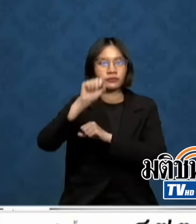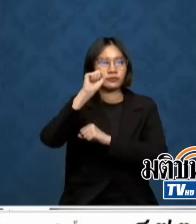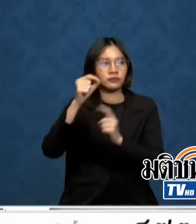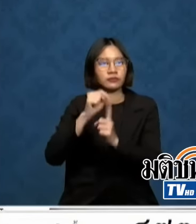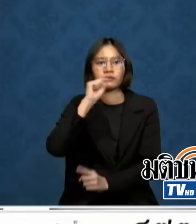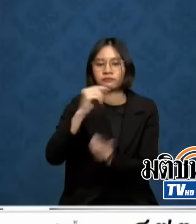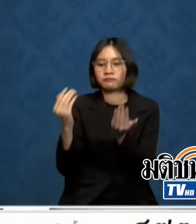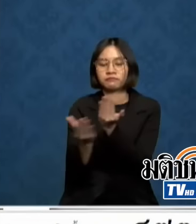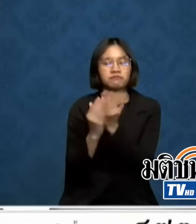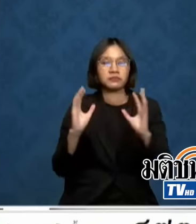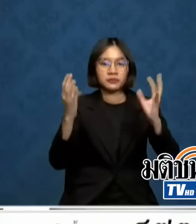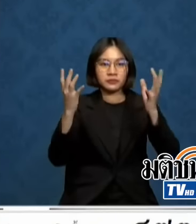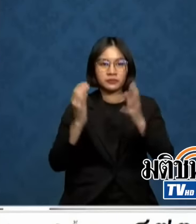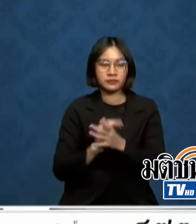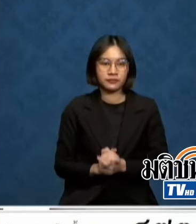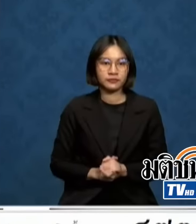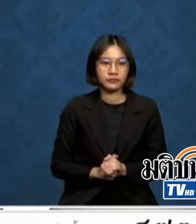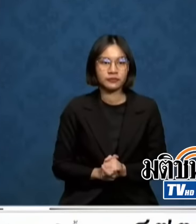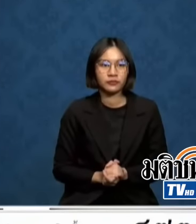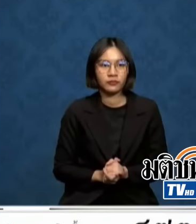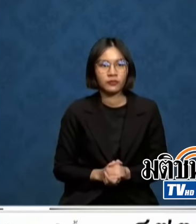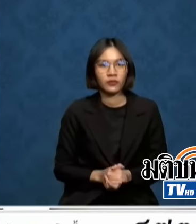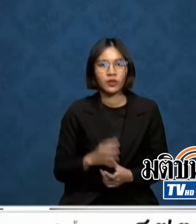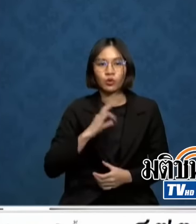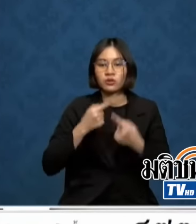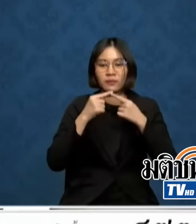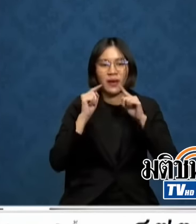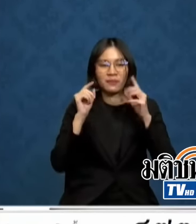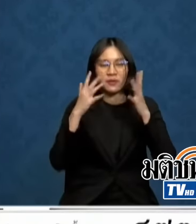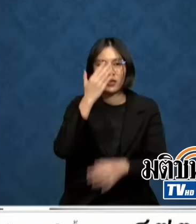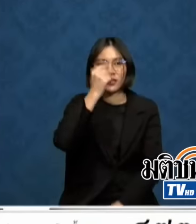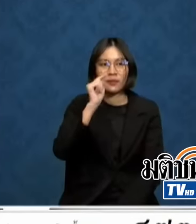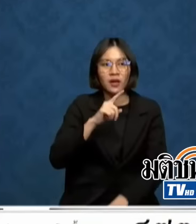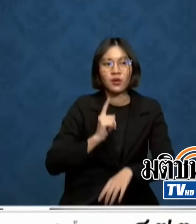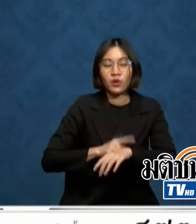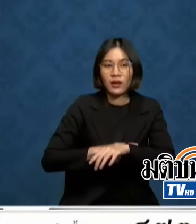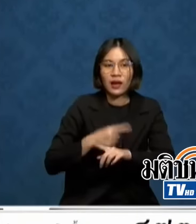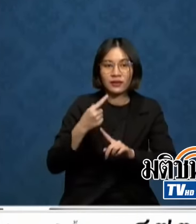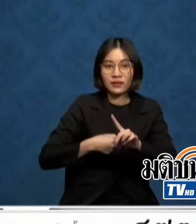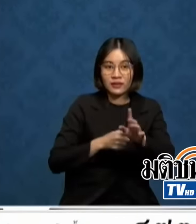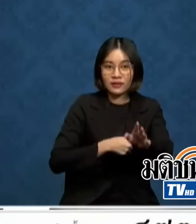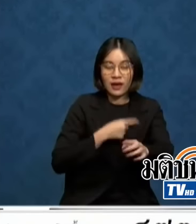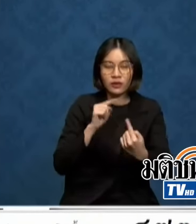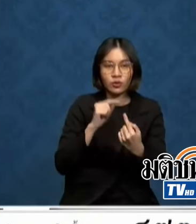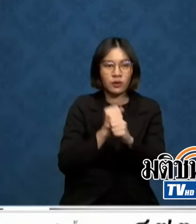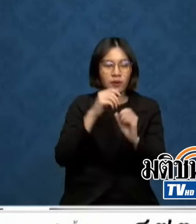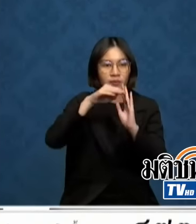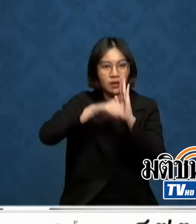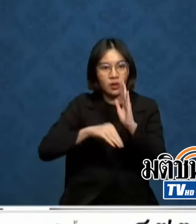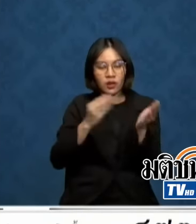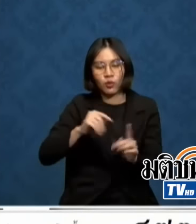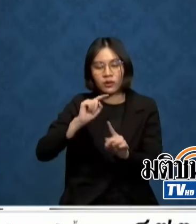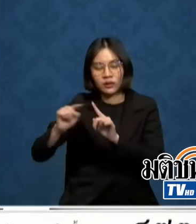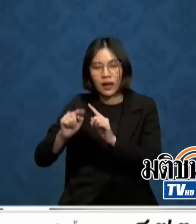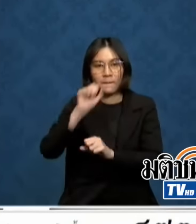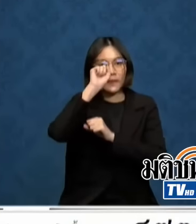สั่งอะไรเข้าไปเพิ่มเติมอีกเลยมันเลยไม่น่าแปลกใจครับท่านประธานว่านอกจากจะใช้เวลาหลายเดือนในการทำกระบวนการนี้แล้วแต่